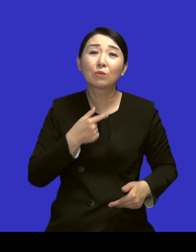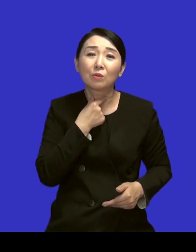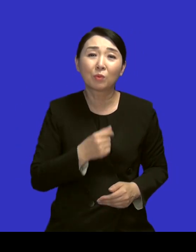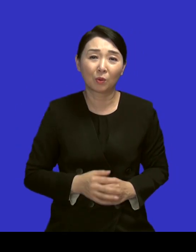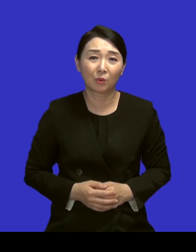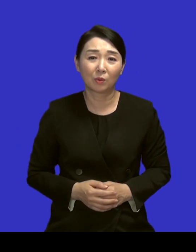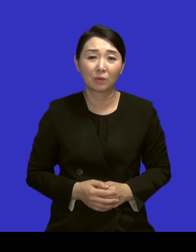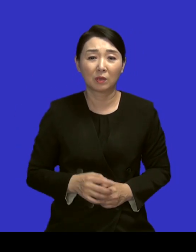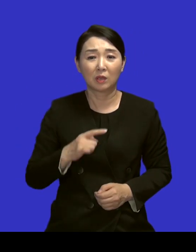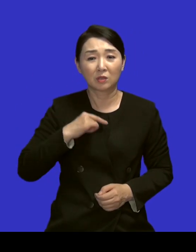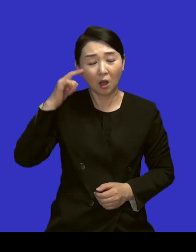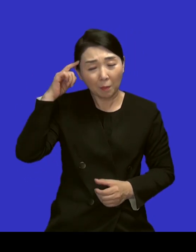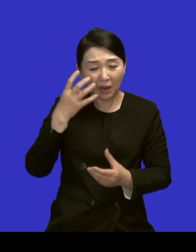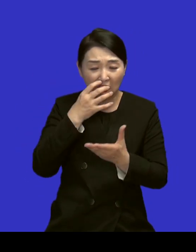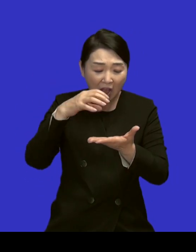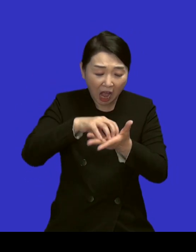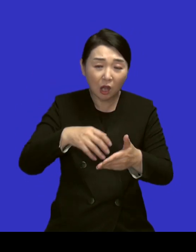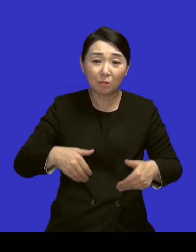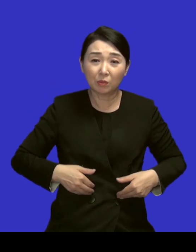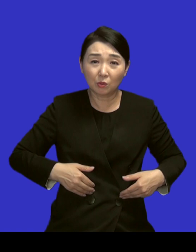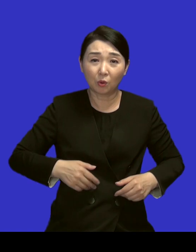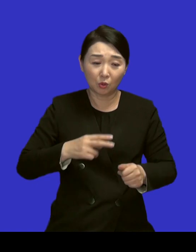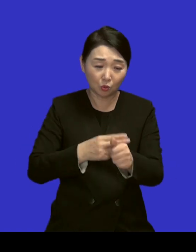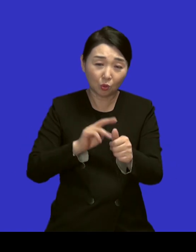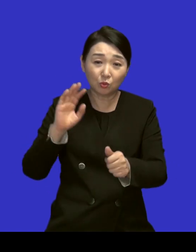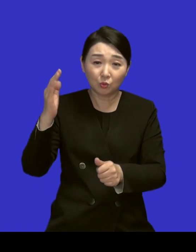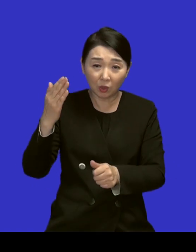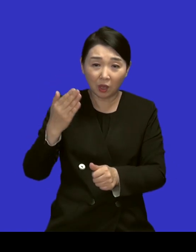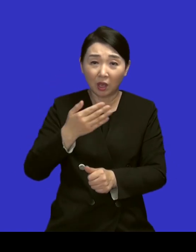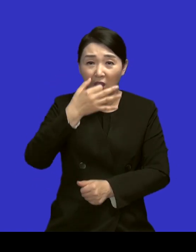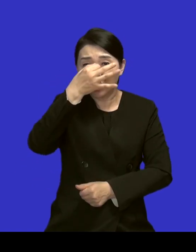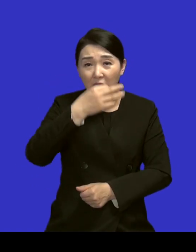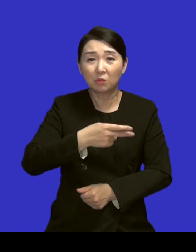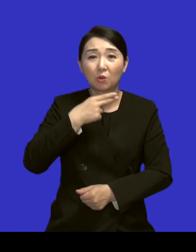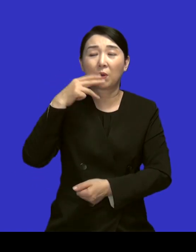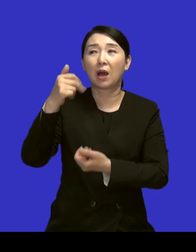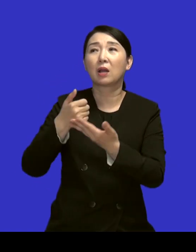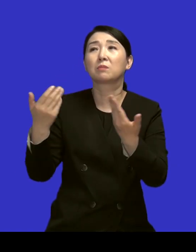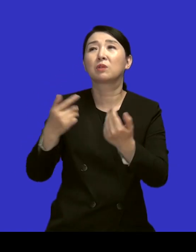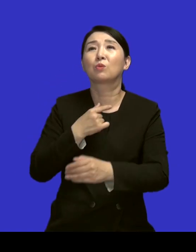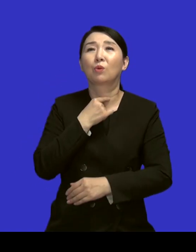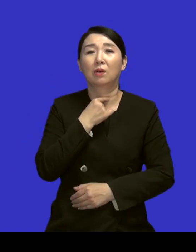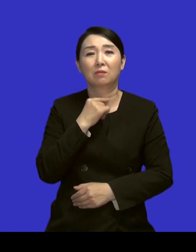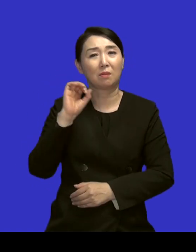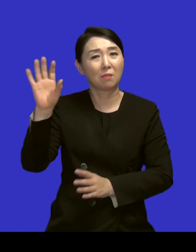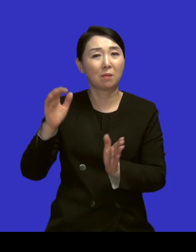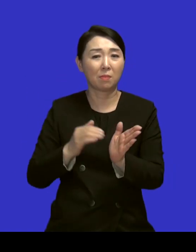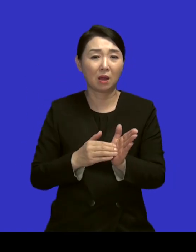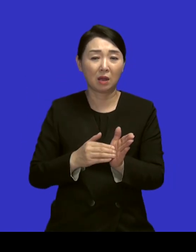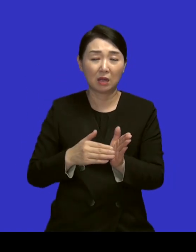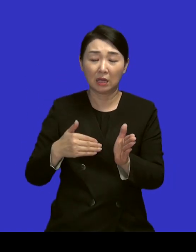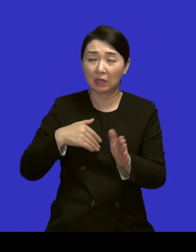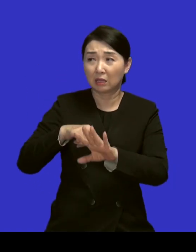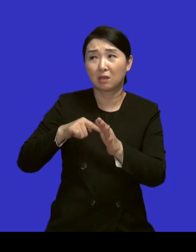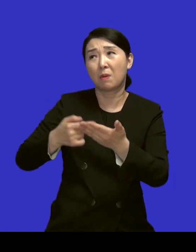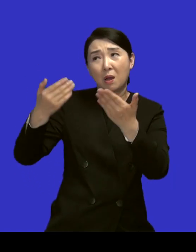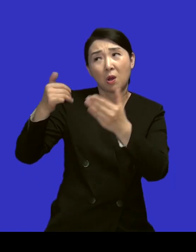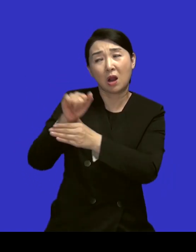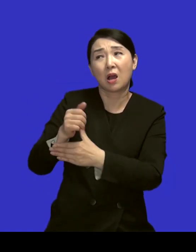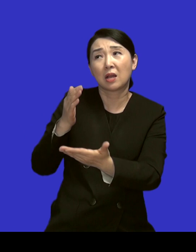네. 저는 박사학위 딸 거고 네. 교수 돼서요 힘들지 않게 하나님 일을 할 거예요. 저한테 이런 마음 주시면 안